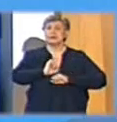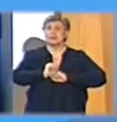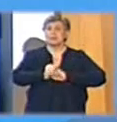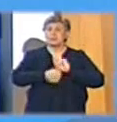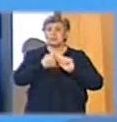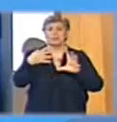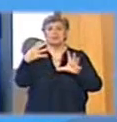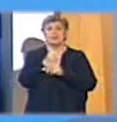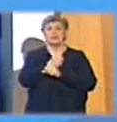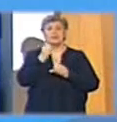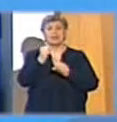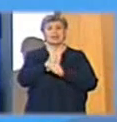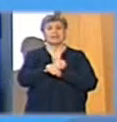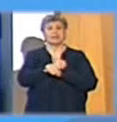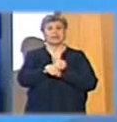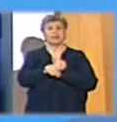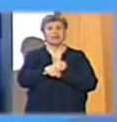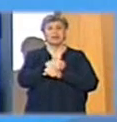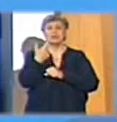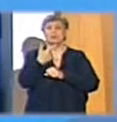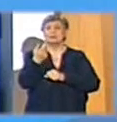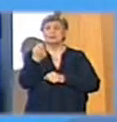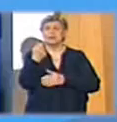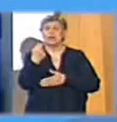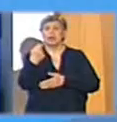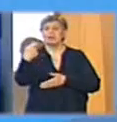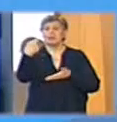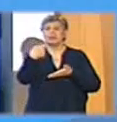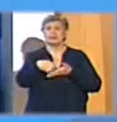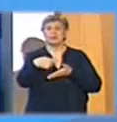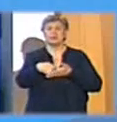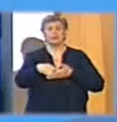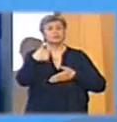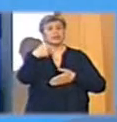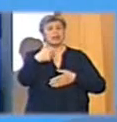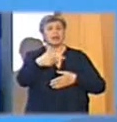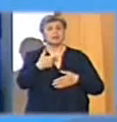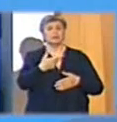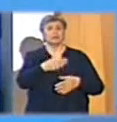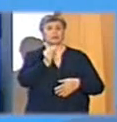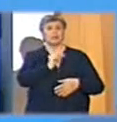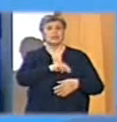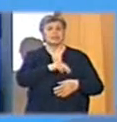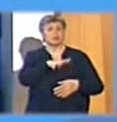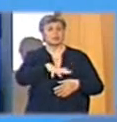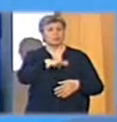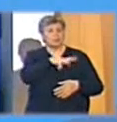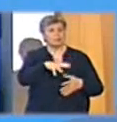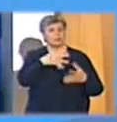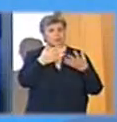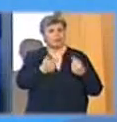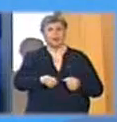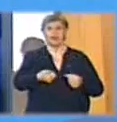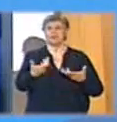μεγαλύτερο αποτέλεσμα προς όφελος και της τοπικής κοινωνίας αλλά και προς όφελος αντιμετώπισης